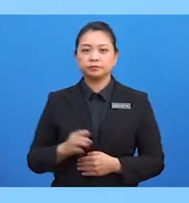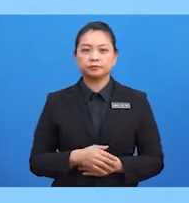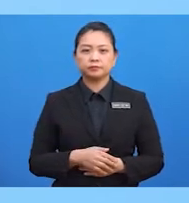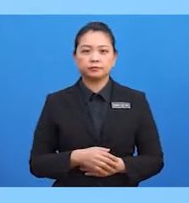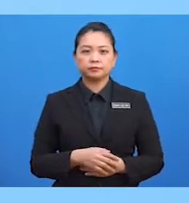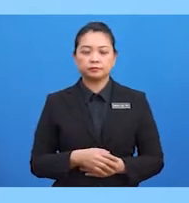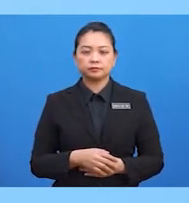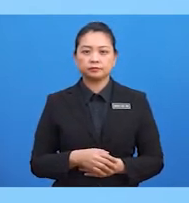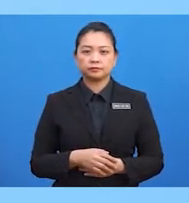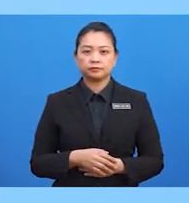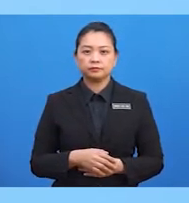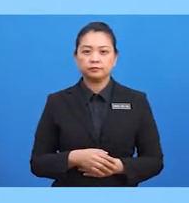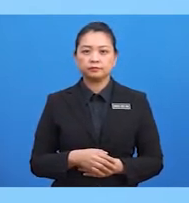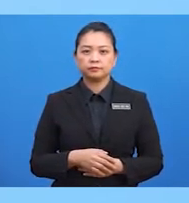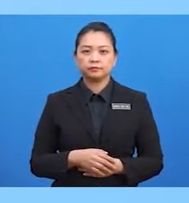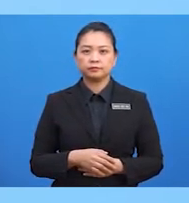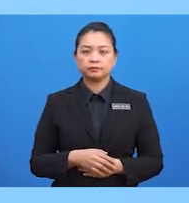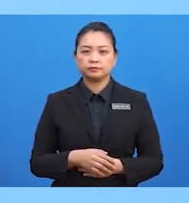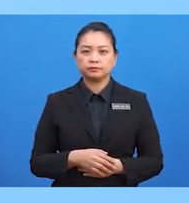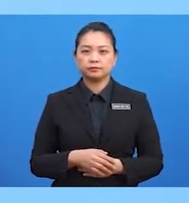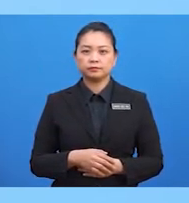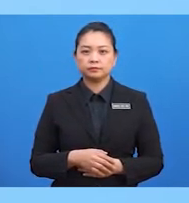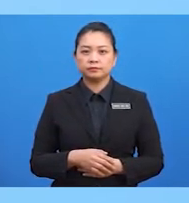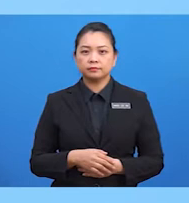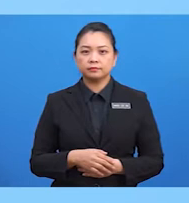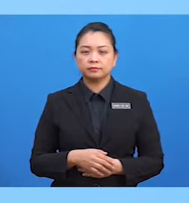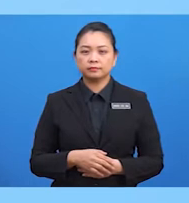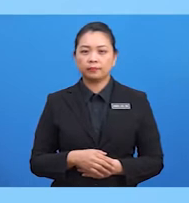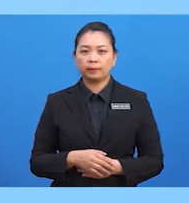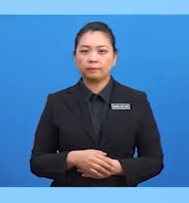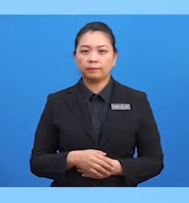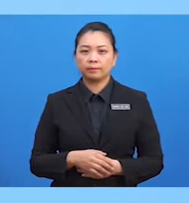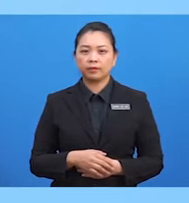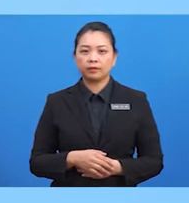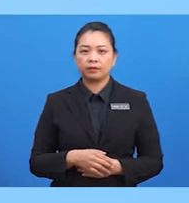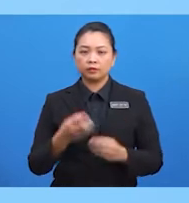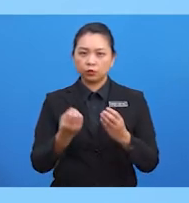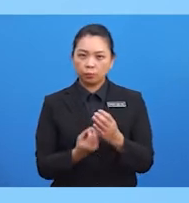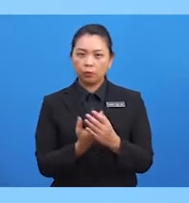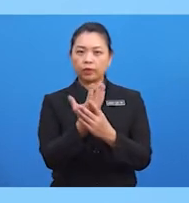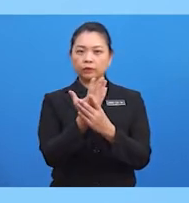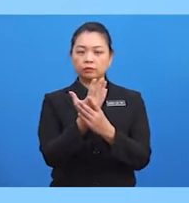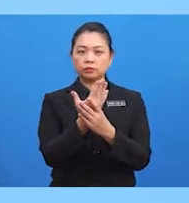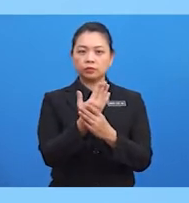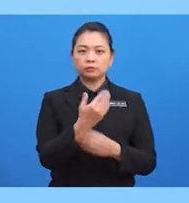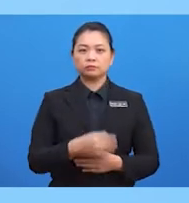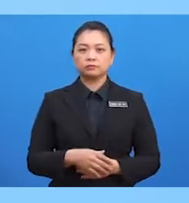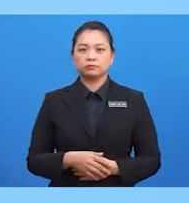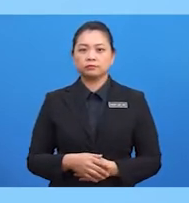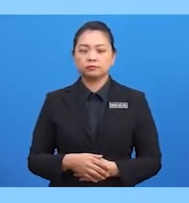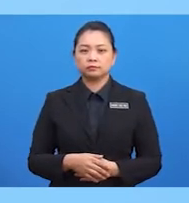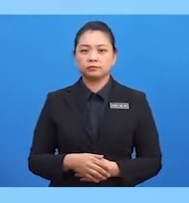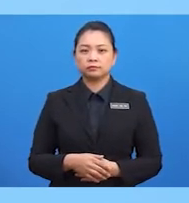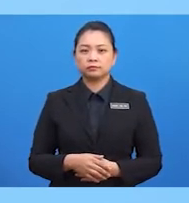Agensi Angkasa Negara atau Angkasa ditubuhkan.